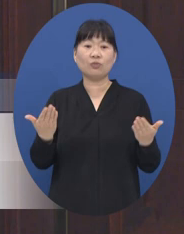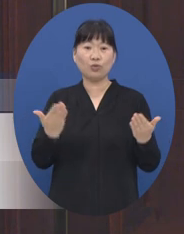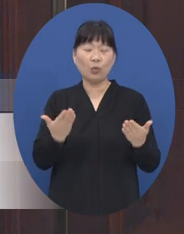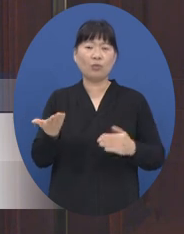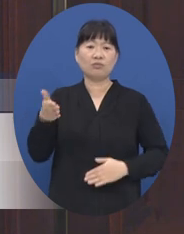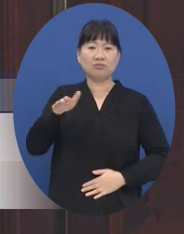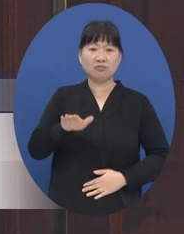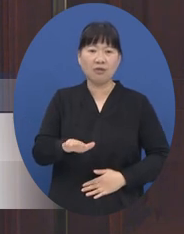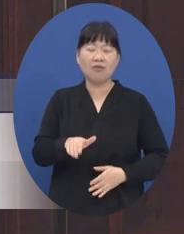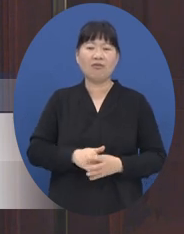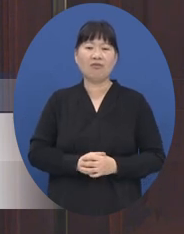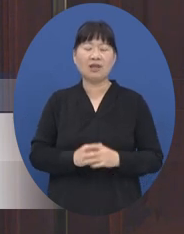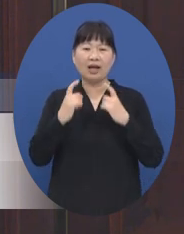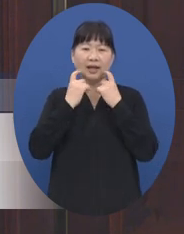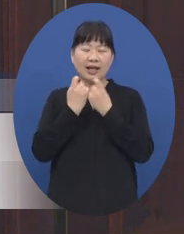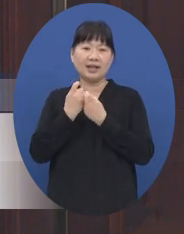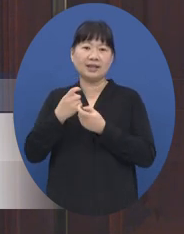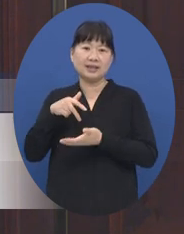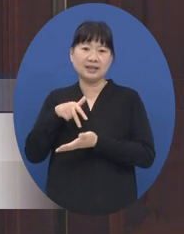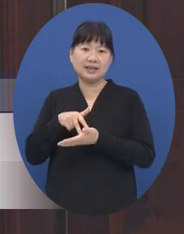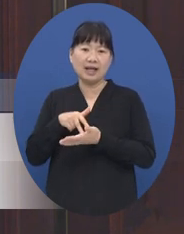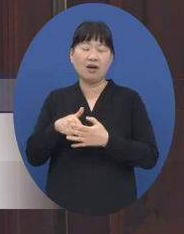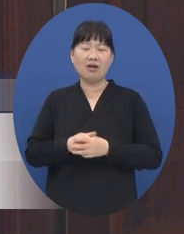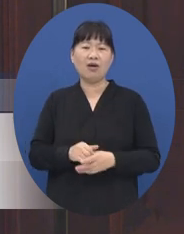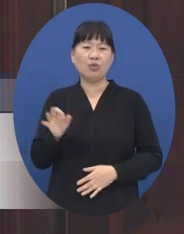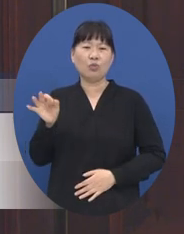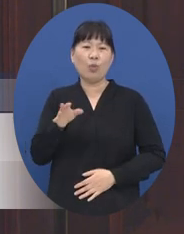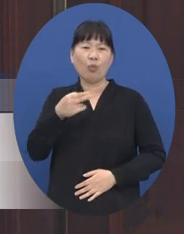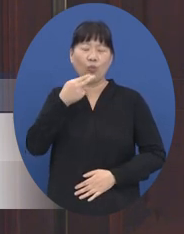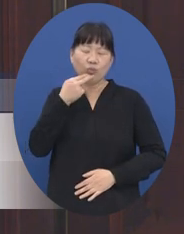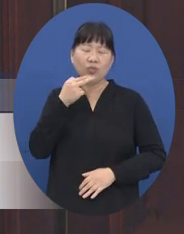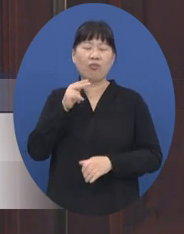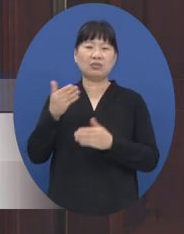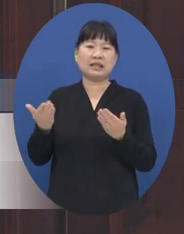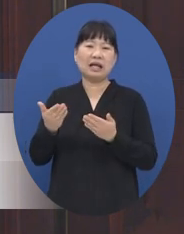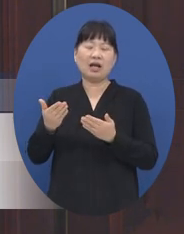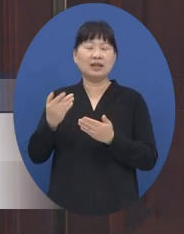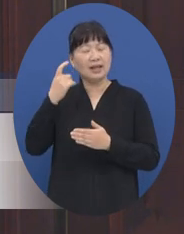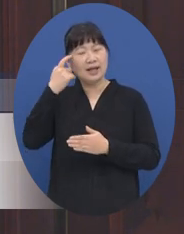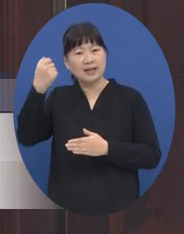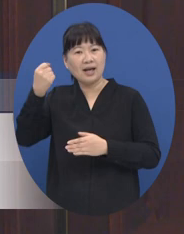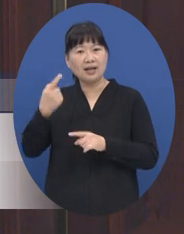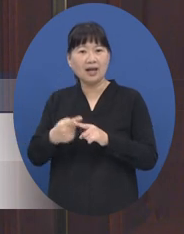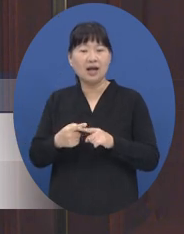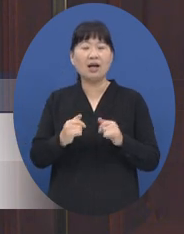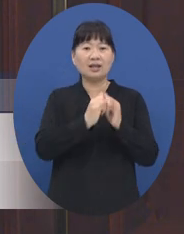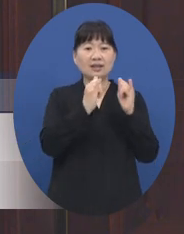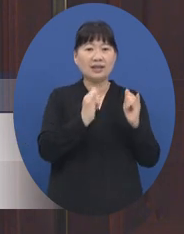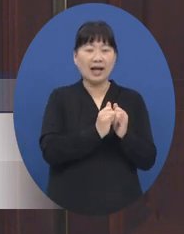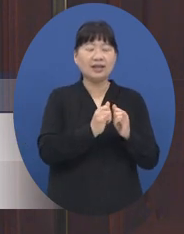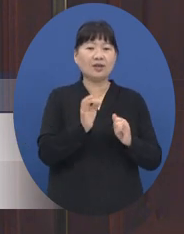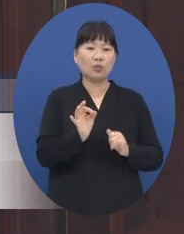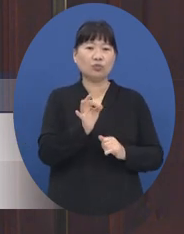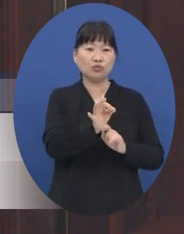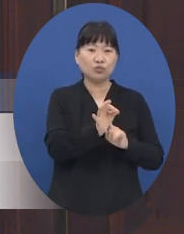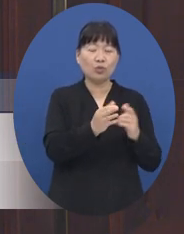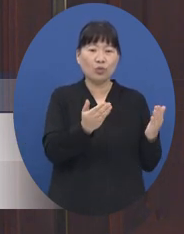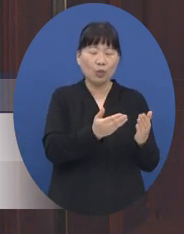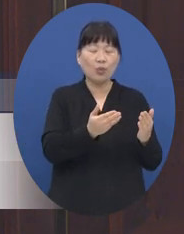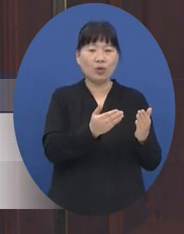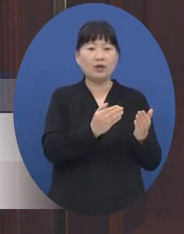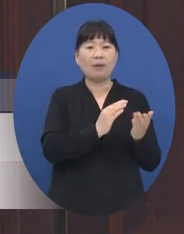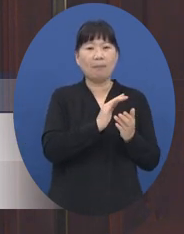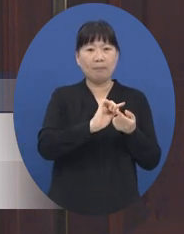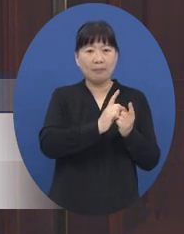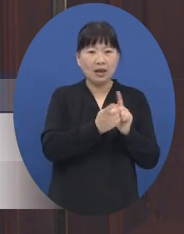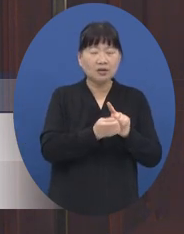불구하고 사적인 영역 즉 무급 노동 으로 7부 되어 오다가 유금 노동 인 사회적 노동 화 되면서 그 평가는 여전히